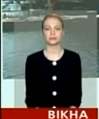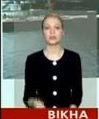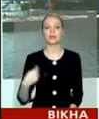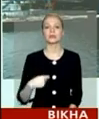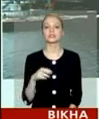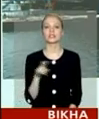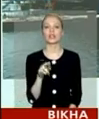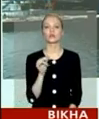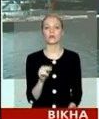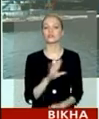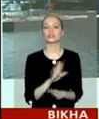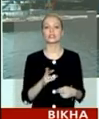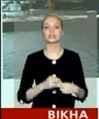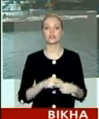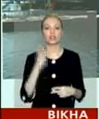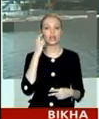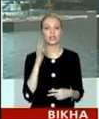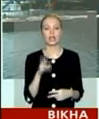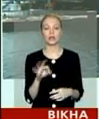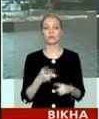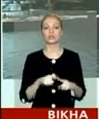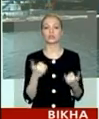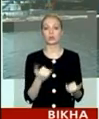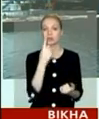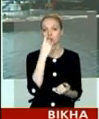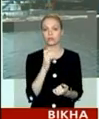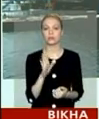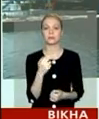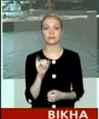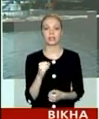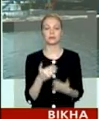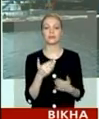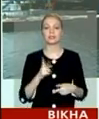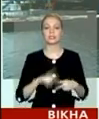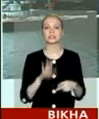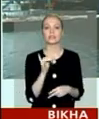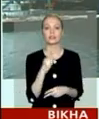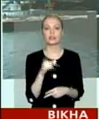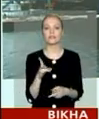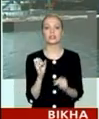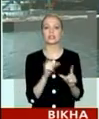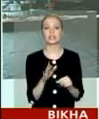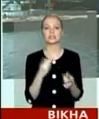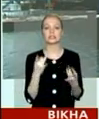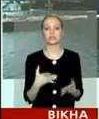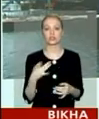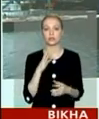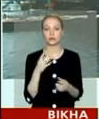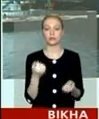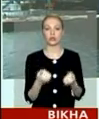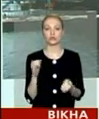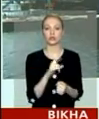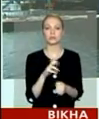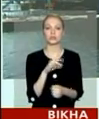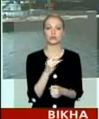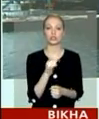Президент Янукович не заважає киянам, про це сьогодні повідомили в ДАІ. Від кінця квітня він не їздить звичним маршрутом із